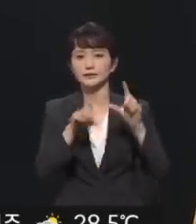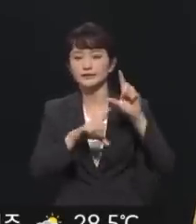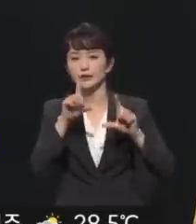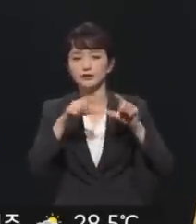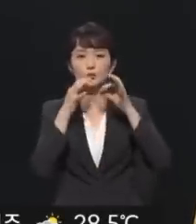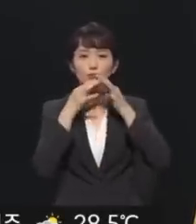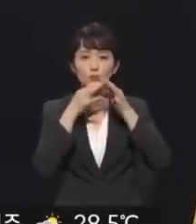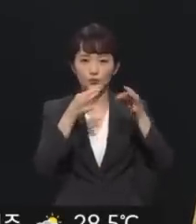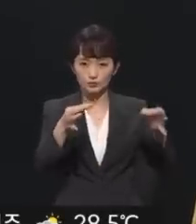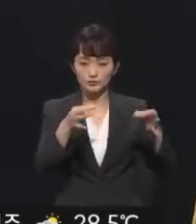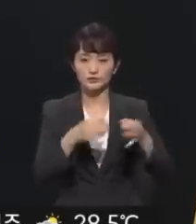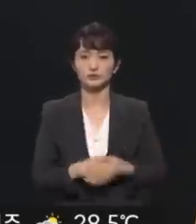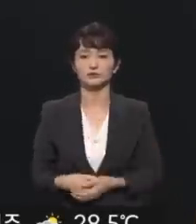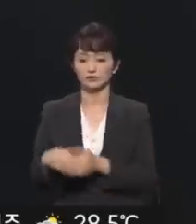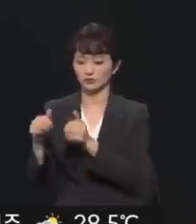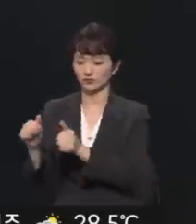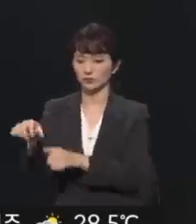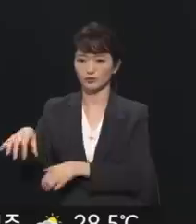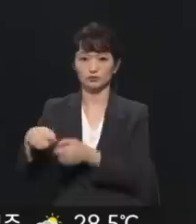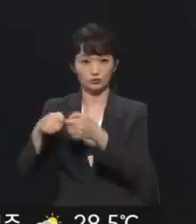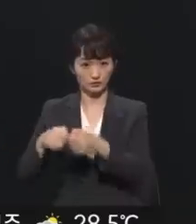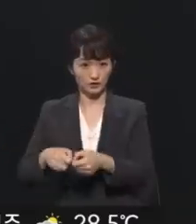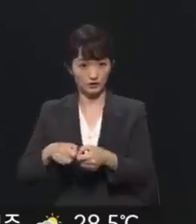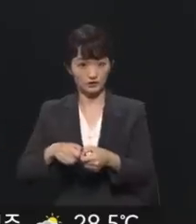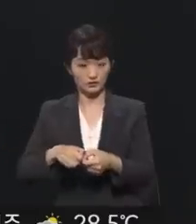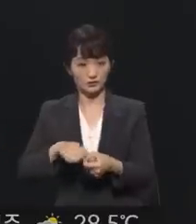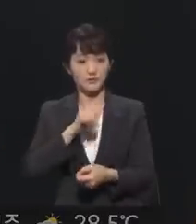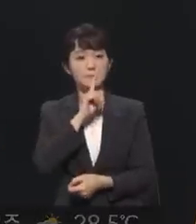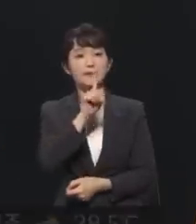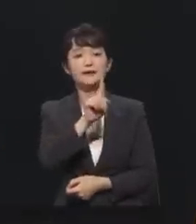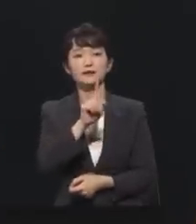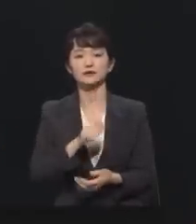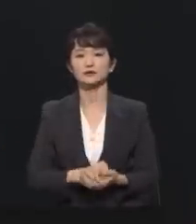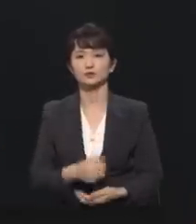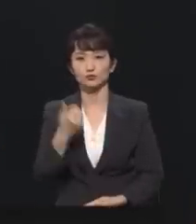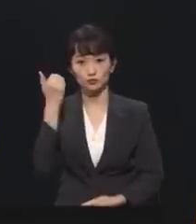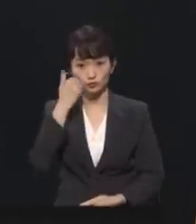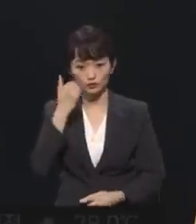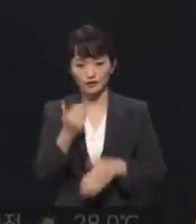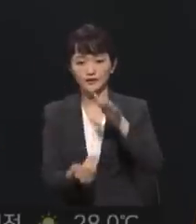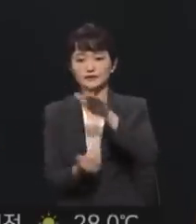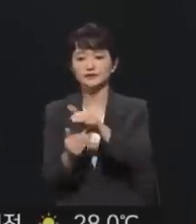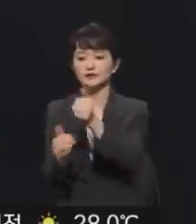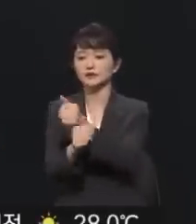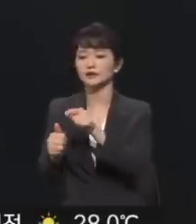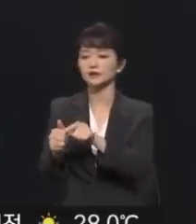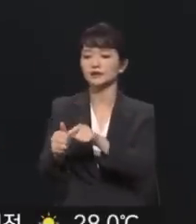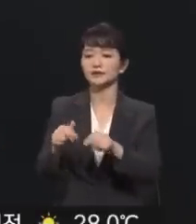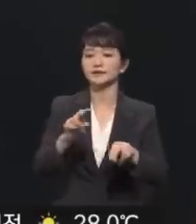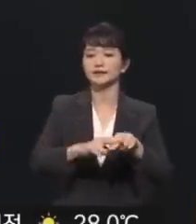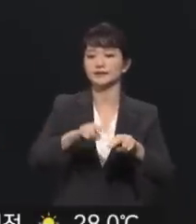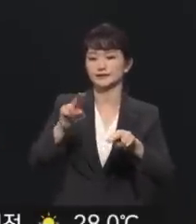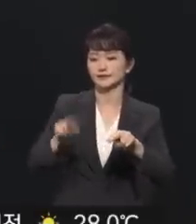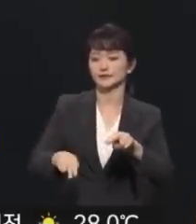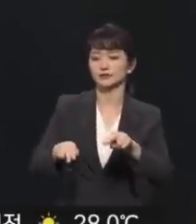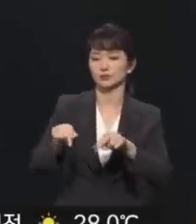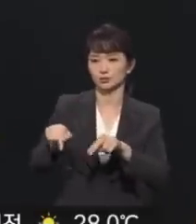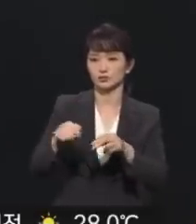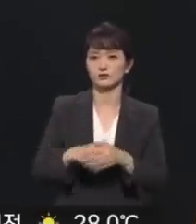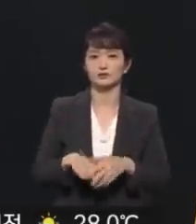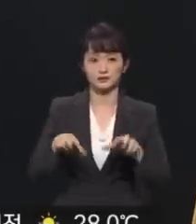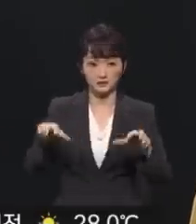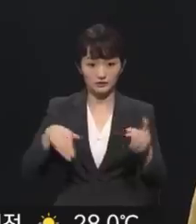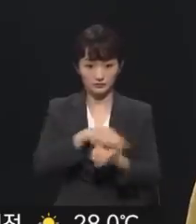그런 법원이 구체적으로 짚은 것은 그 당시엔 육아 최고 위원들에게 이직을 던지고 나가서 아이고 이거 지금